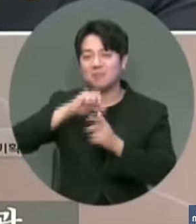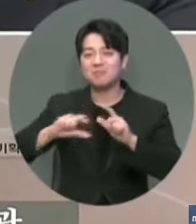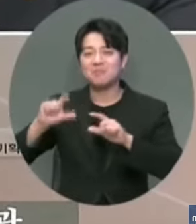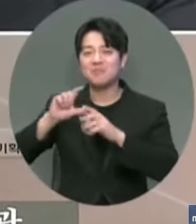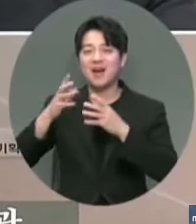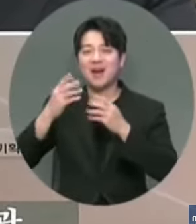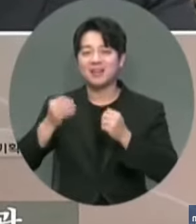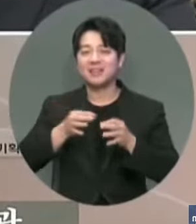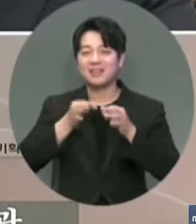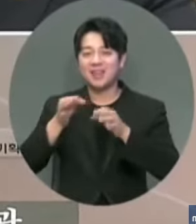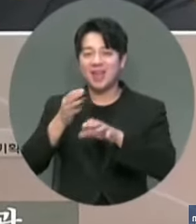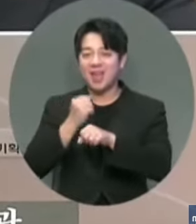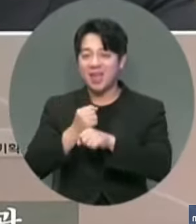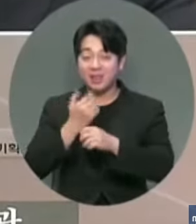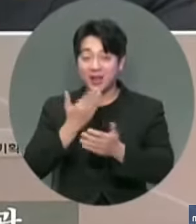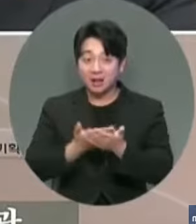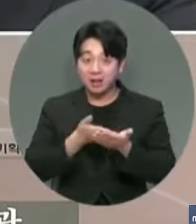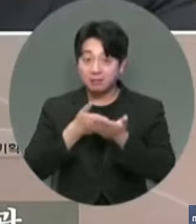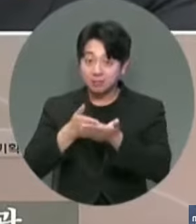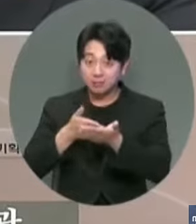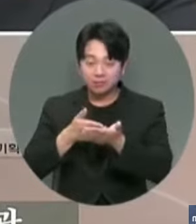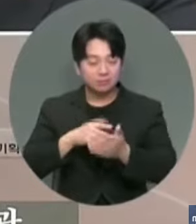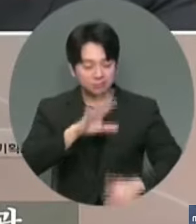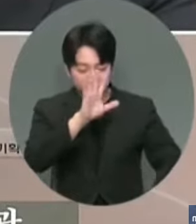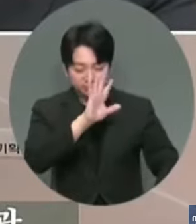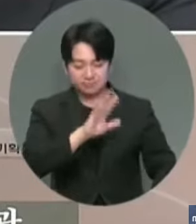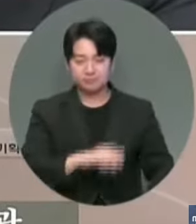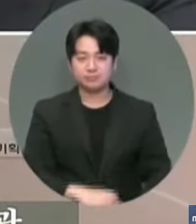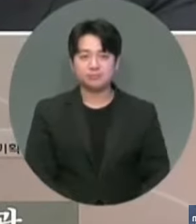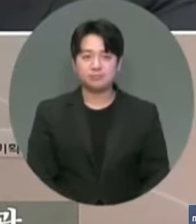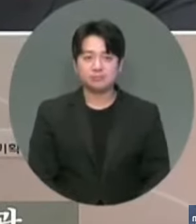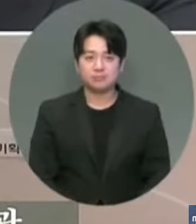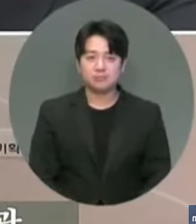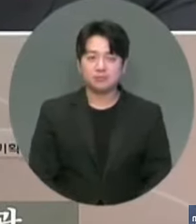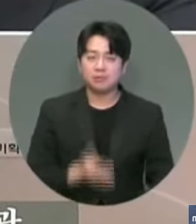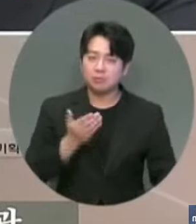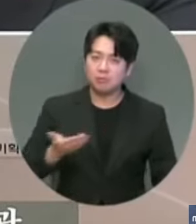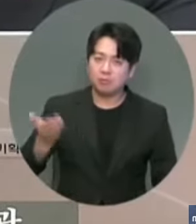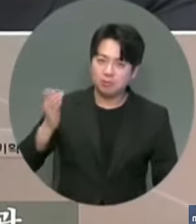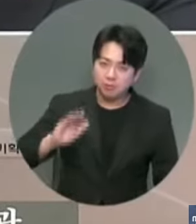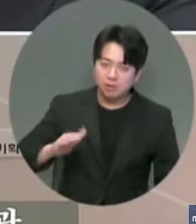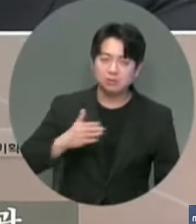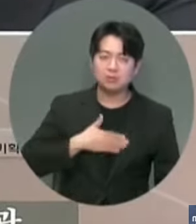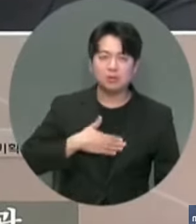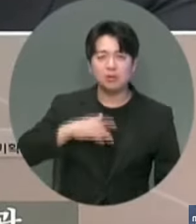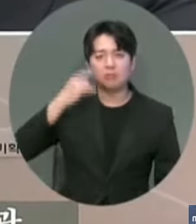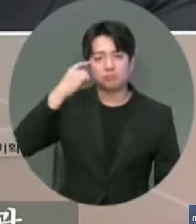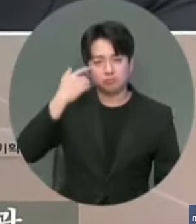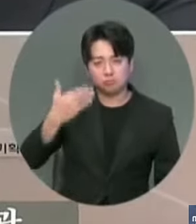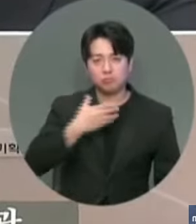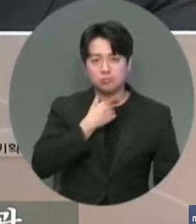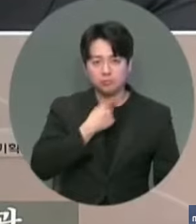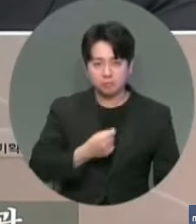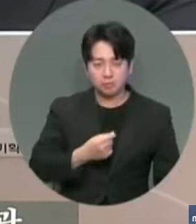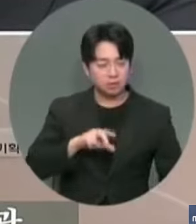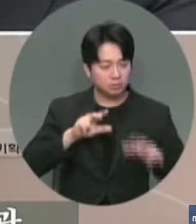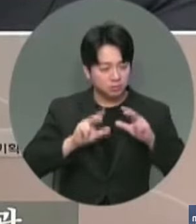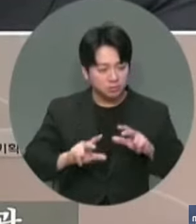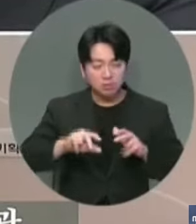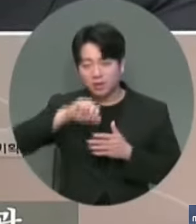네, 그렇게 일하지 않습니다. 뭐 그렇게 얘기까지는 하진 네. 않겠죠. 근데 그럼에도 불구하고 제가 이렇게 여쭤볼 수밖에 없는 게 너무 구멍이